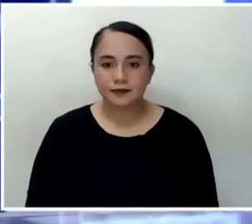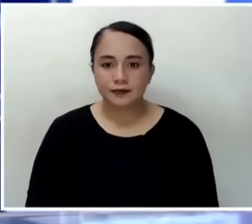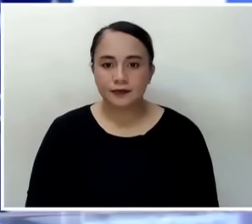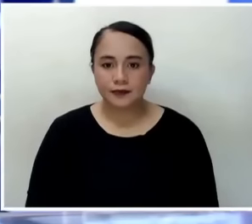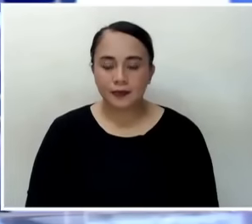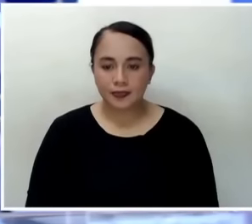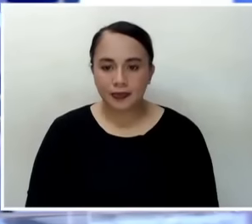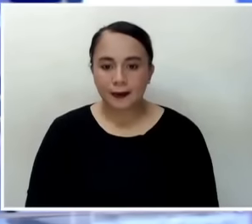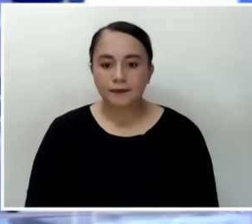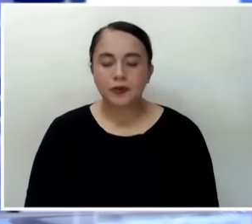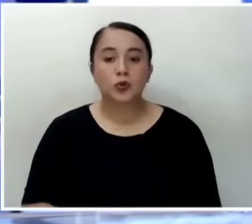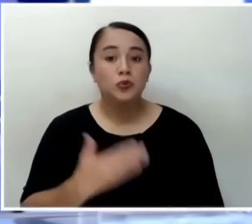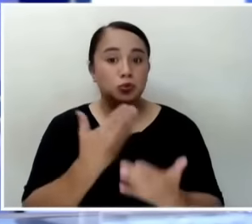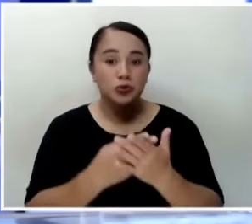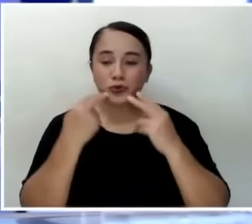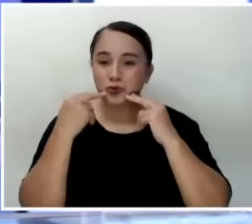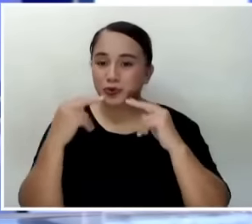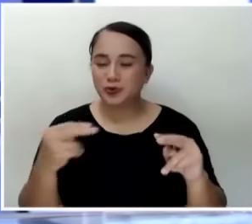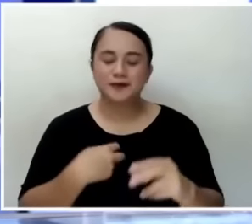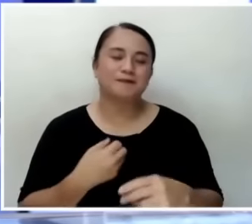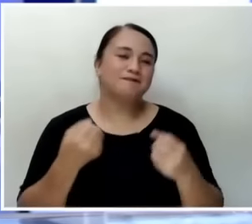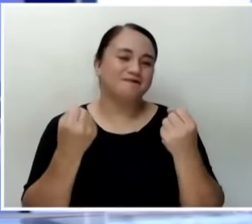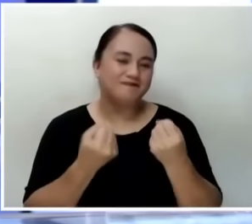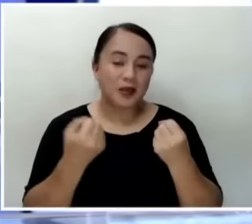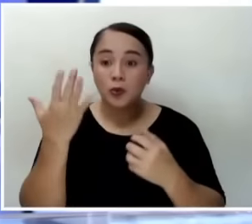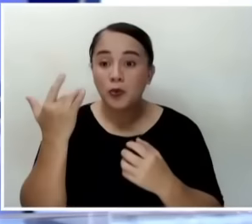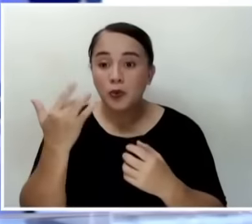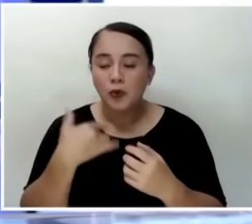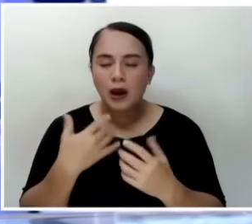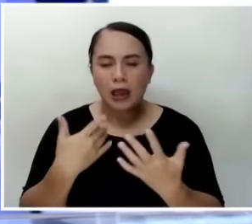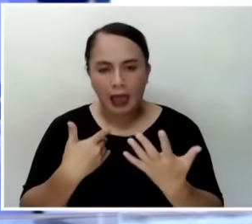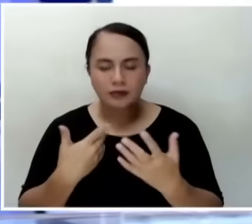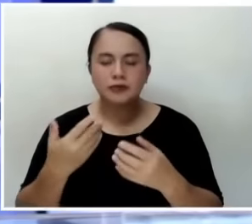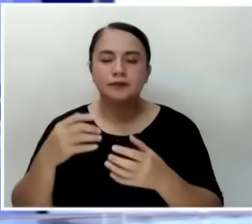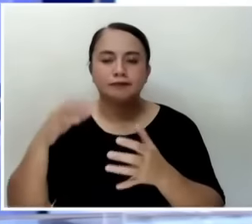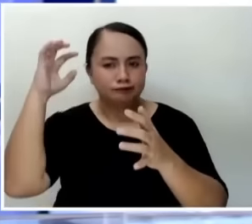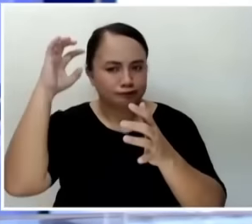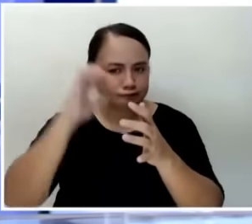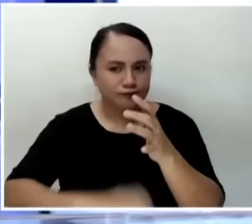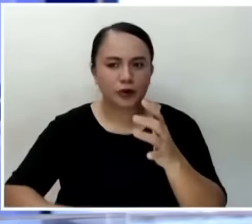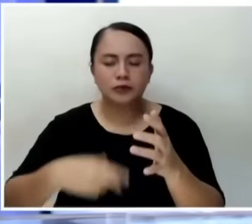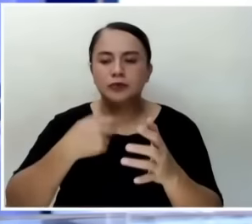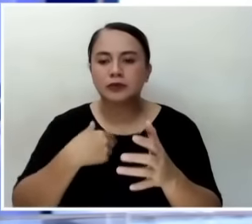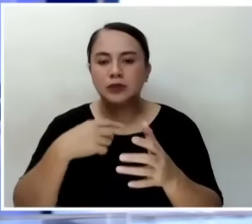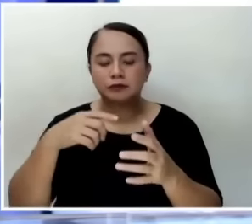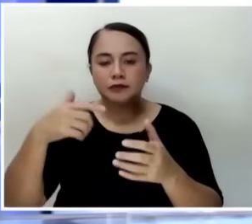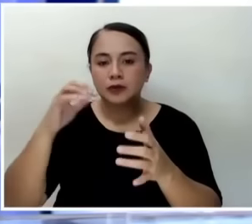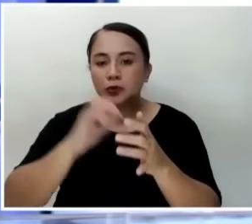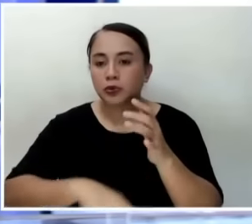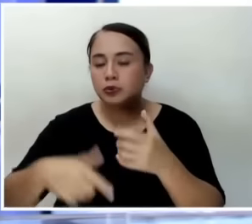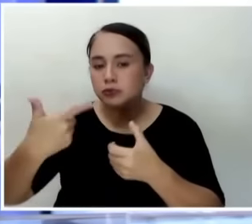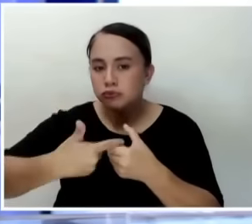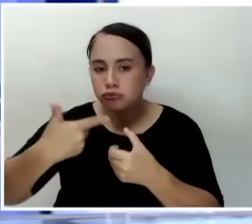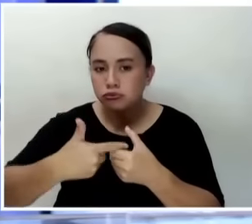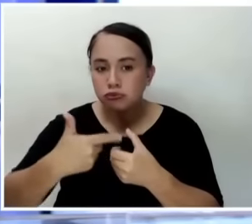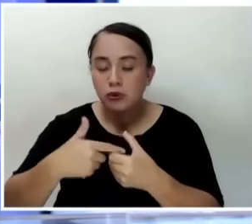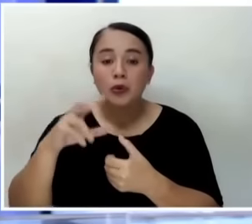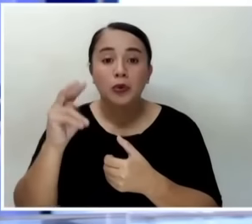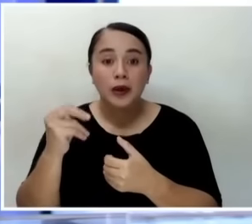At good news sa mga motorista dahil namumuro ang big-time rollback sa presyo ng produktong petrolyo sa susunod na